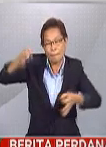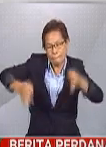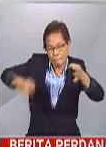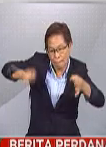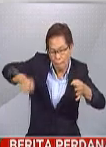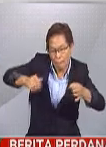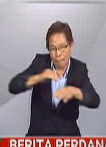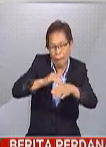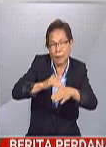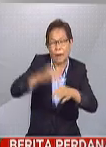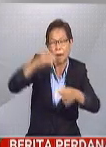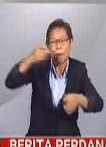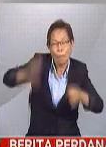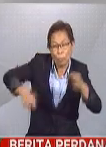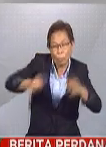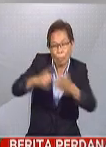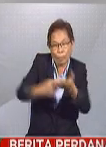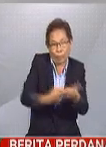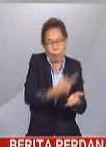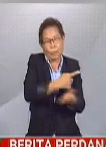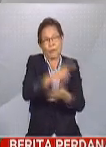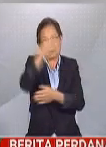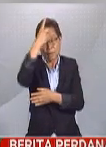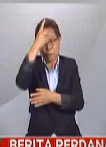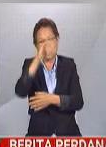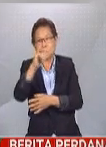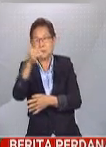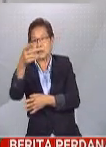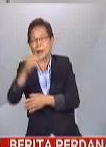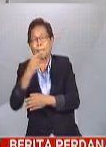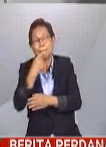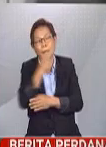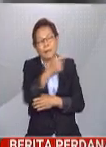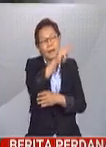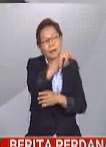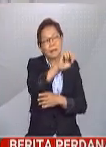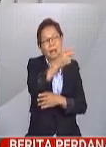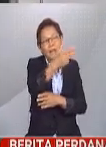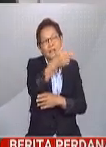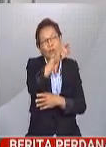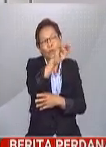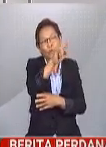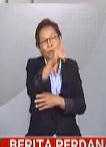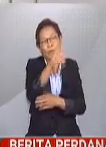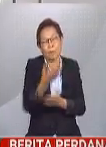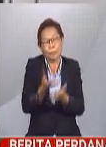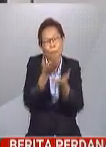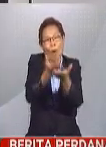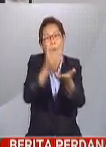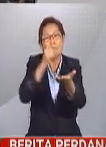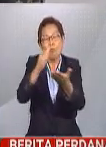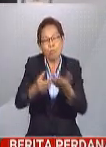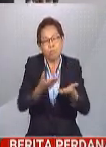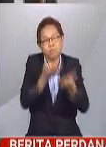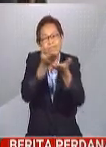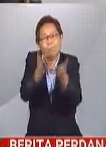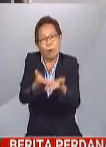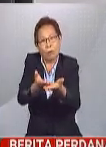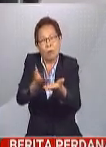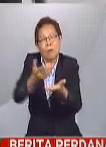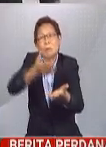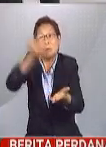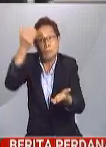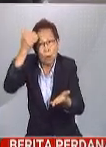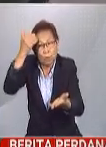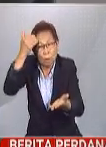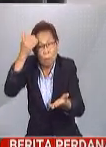Pada prosiding minggu lepas, Datuk Sitembaram meminta Nasruddin mengemukakan dokumen tersebut bagi mengetahui sama ada Datuk